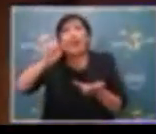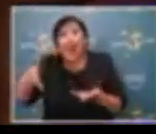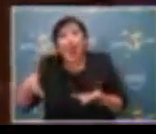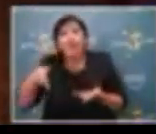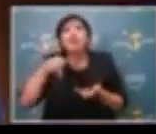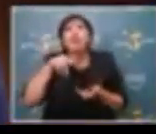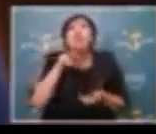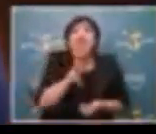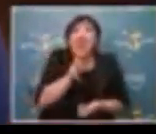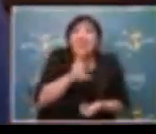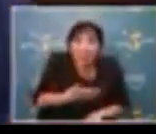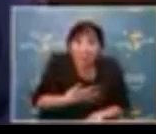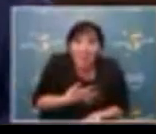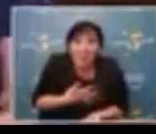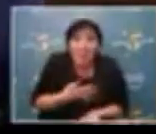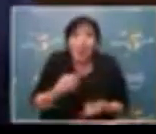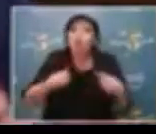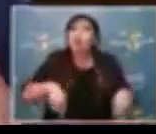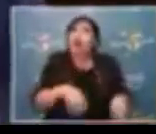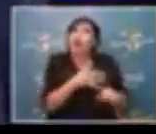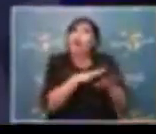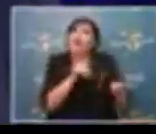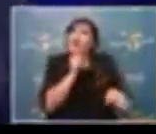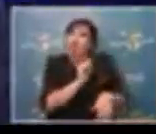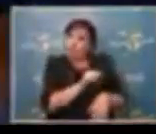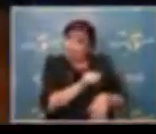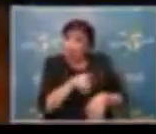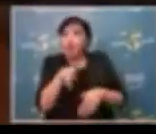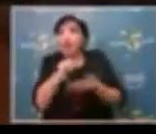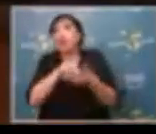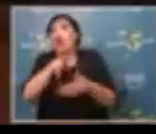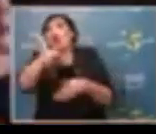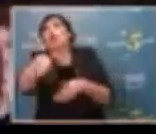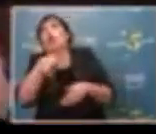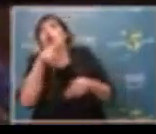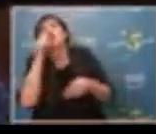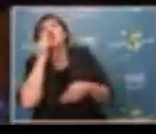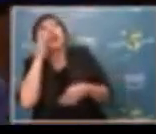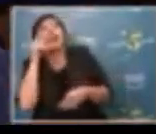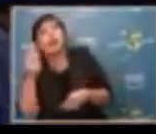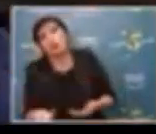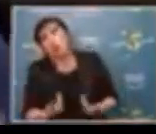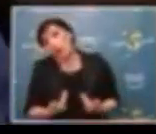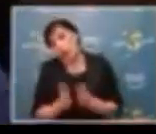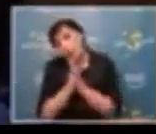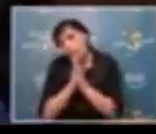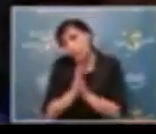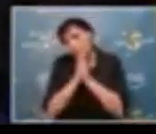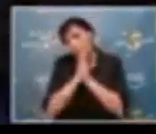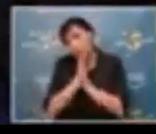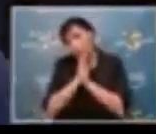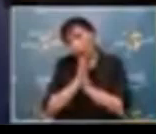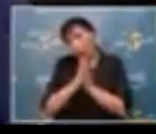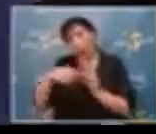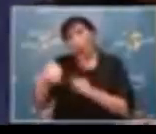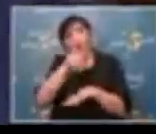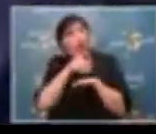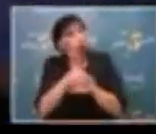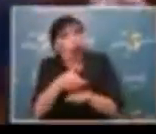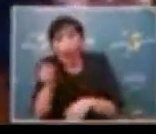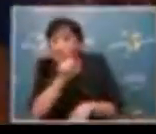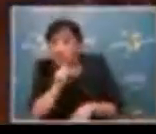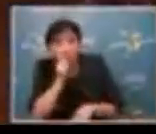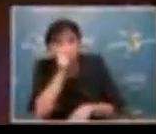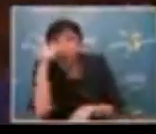E noi 16 anni sono scemi. Cosa gli dai? Poi votano i genitori. Quindi io vi prego, se non condividete questa idea,